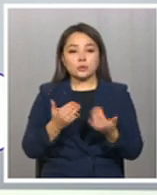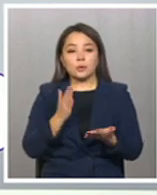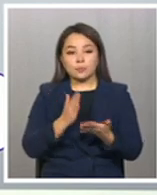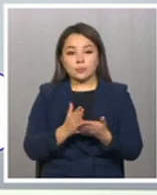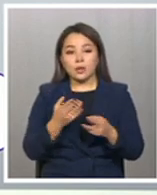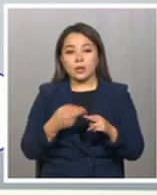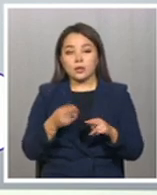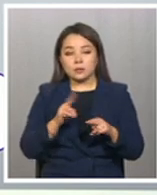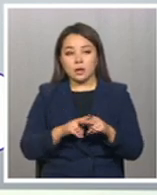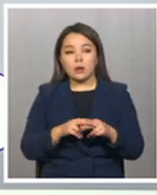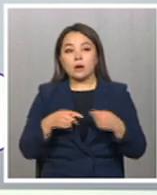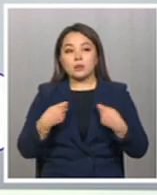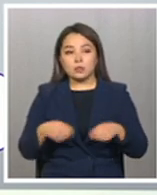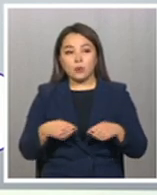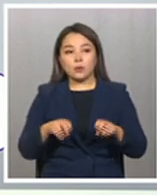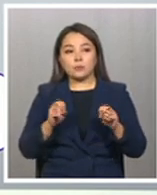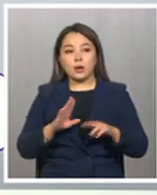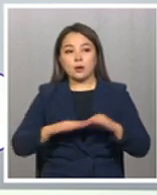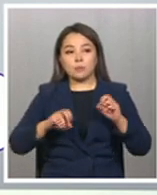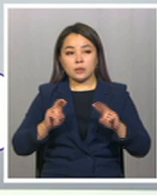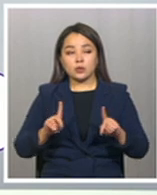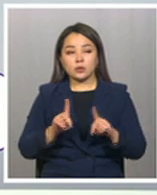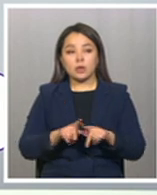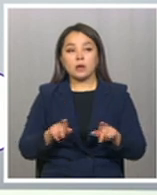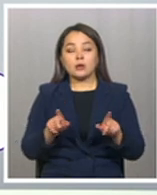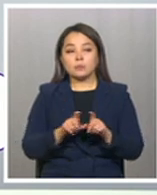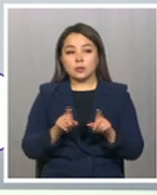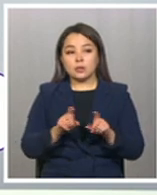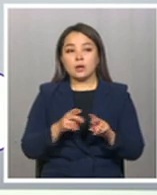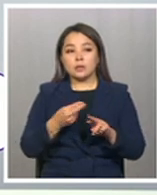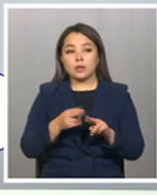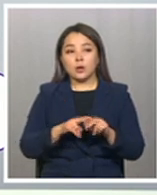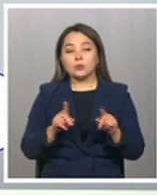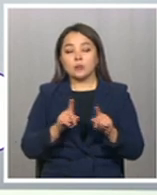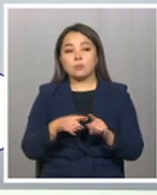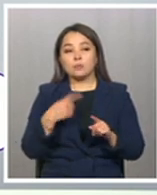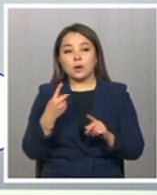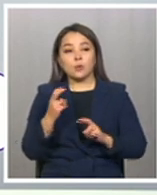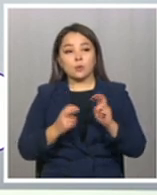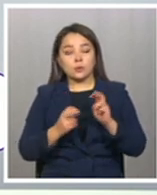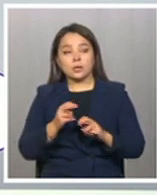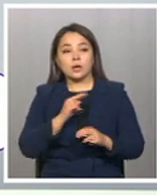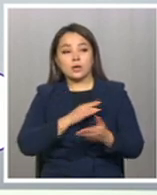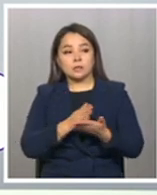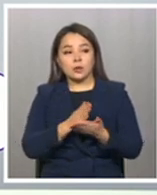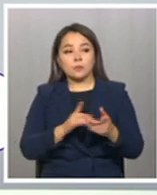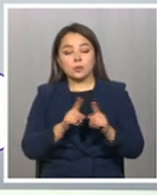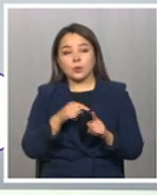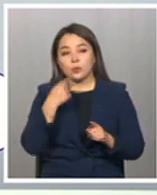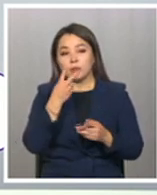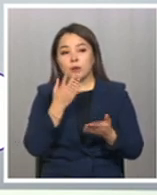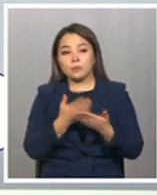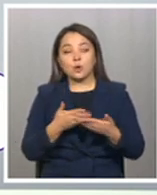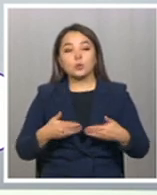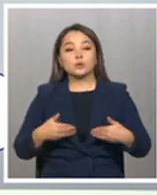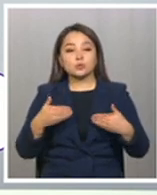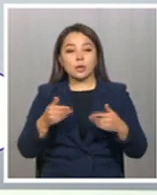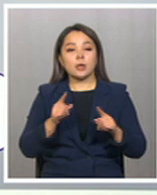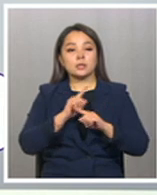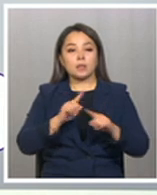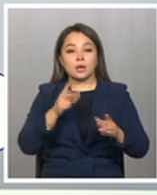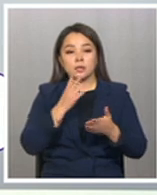Ал тауарлық мамандану болса, нарыққа басым түрде бір өнім немесе қызметтер түрін ұсынумен ерекшеленеді